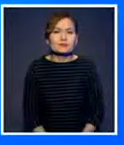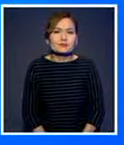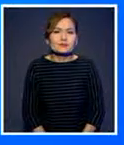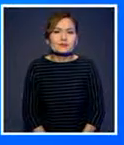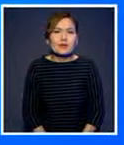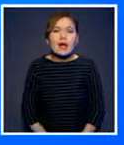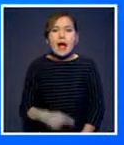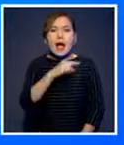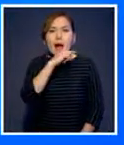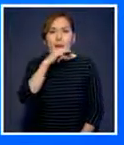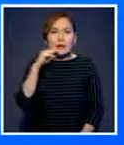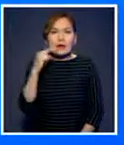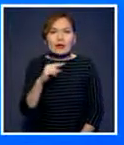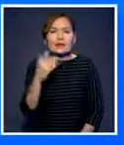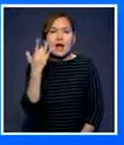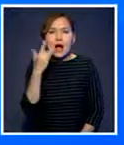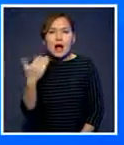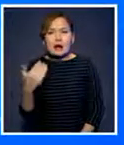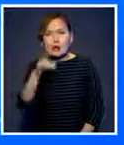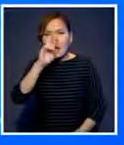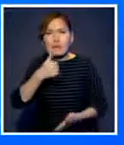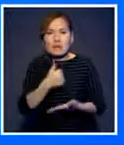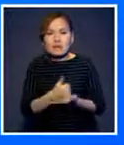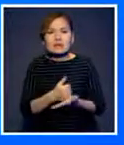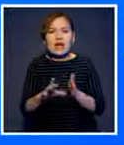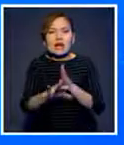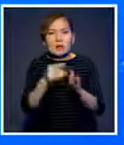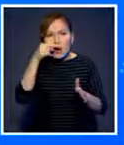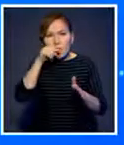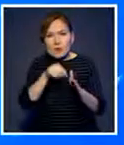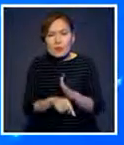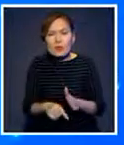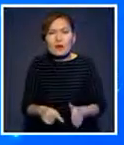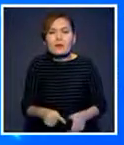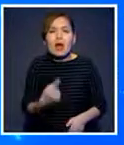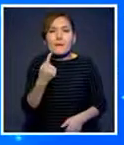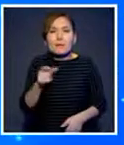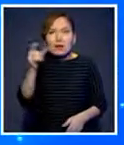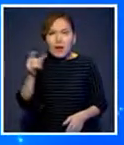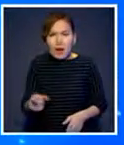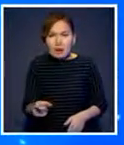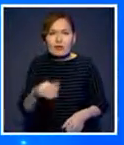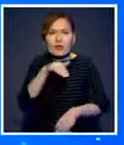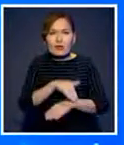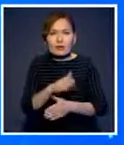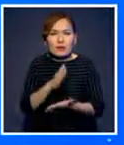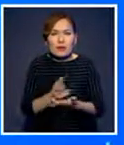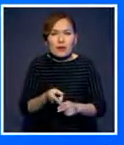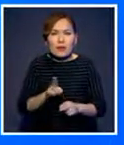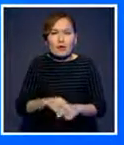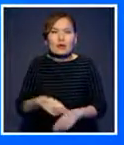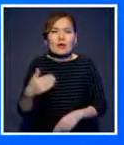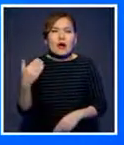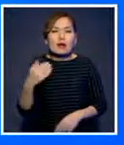Жаханнан бірер ақпар. Ресейдің Ақштағы президенттік сайлауға араласуына қатысты тағы бір күдікті анықталды. Президент Дональд Трамптың бұрынғы кеңесшісі